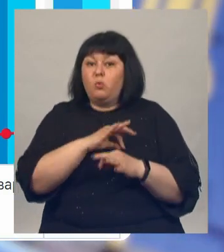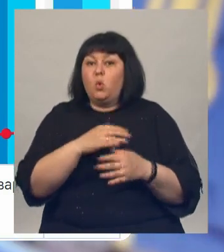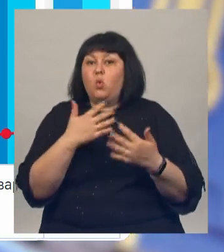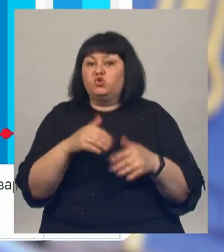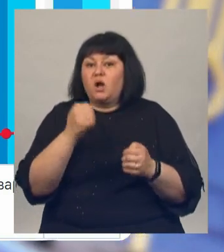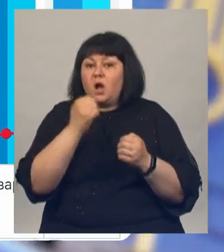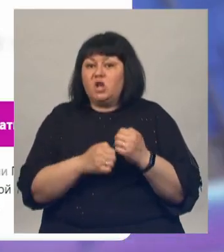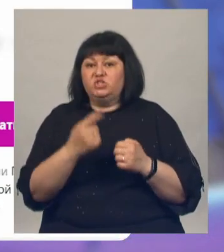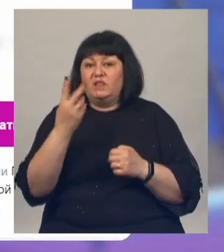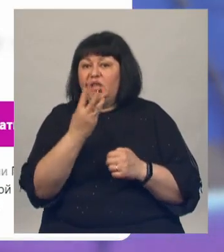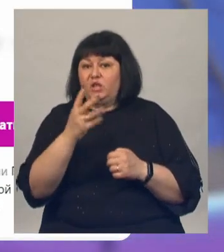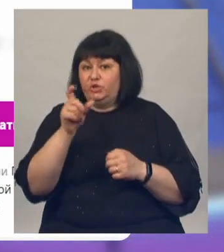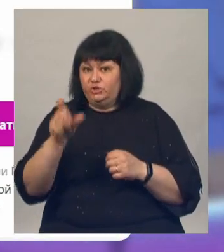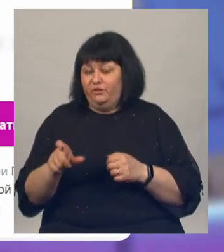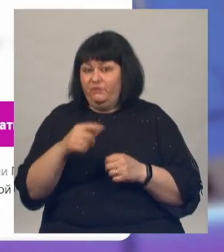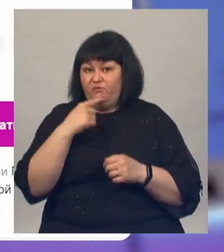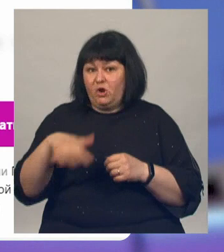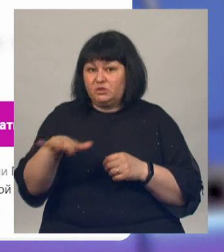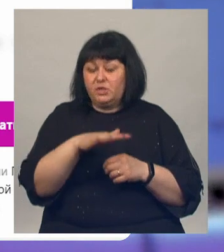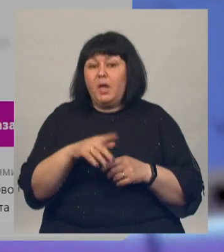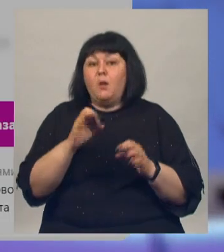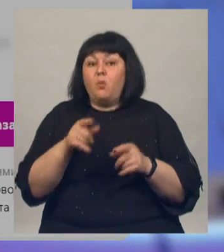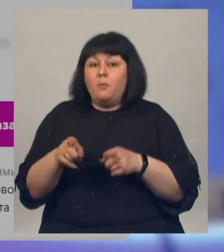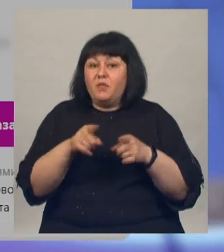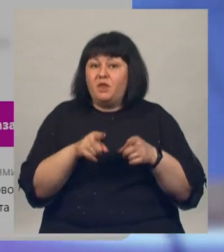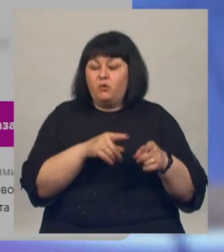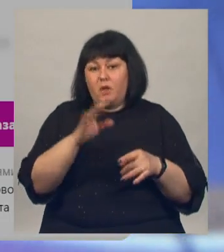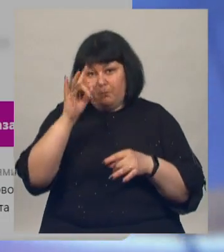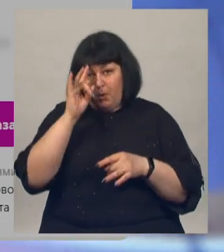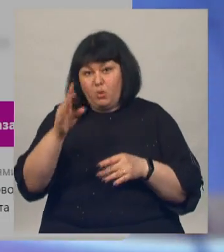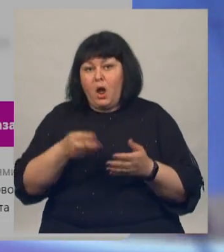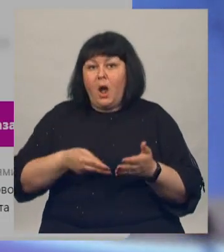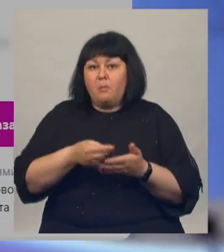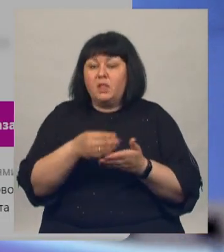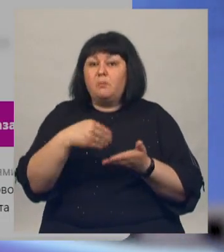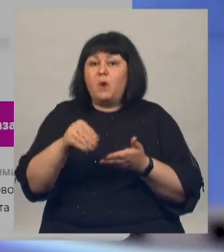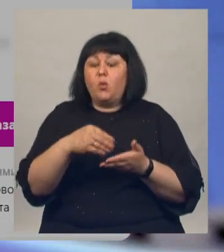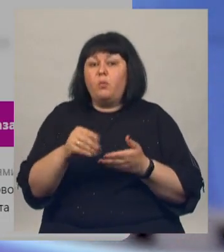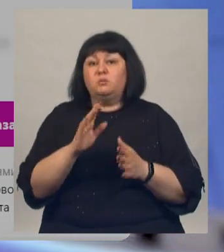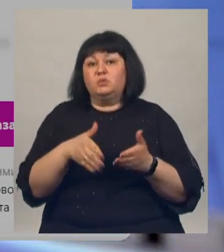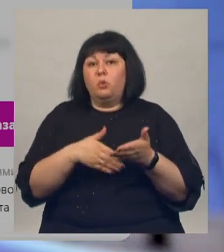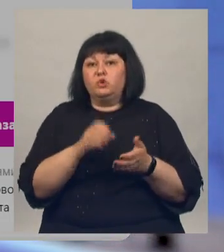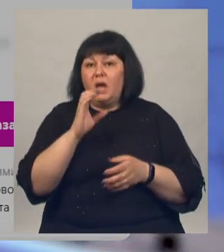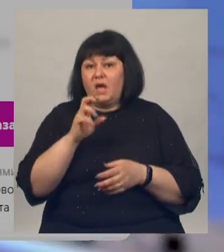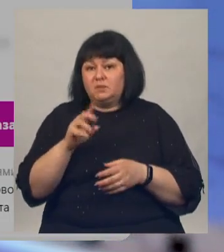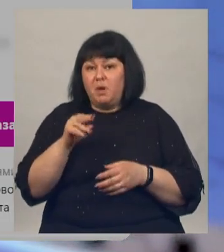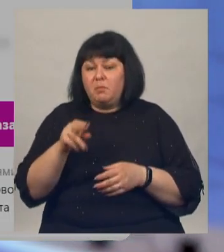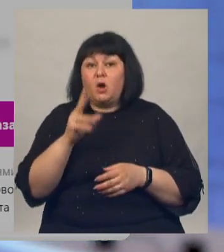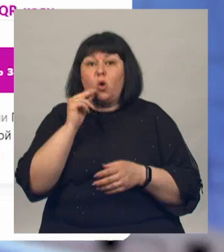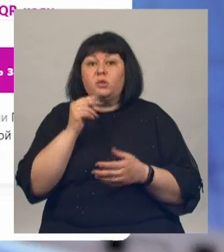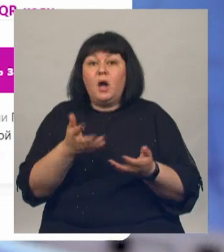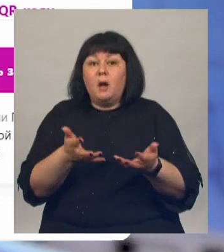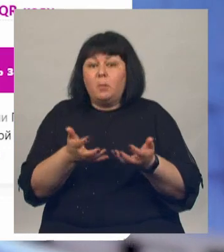каждый третий россиянин помимо переводов растет и популярность оплаты покупок с помощью сбп это когда вы получаете